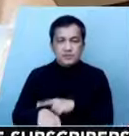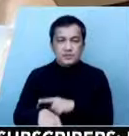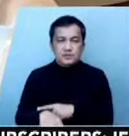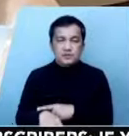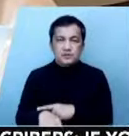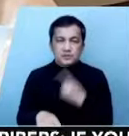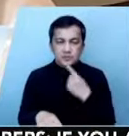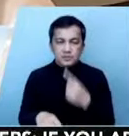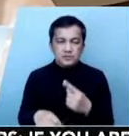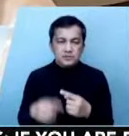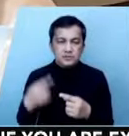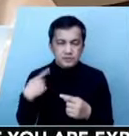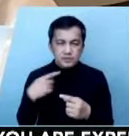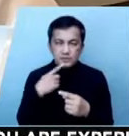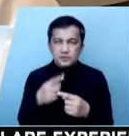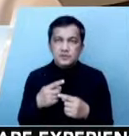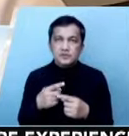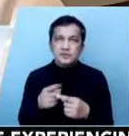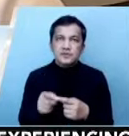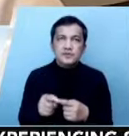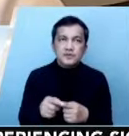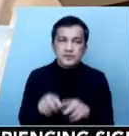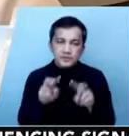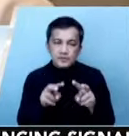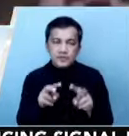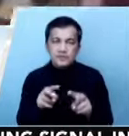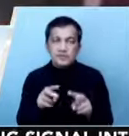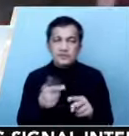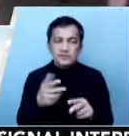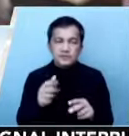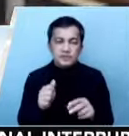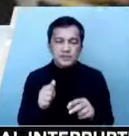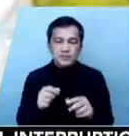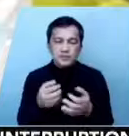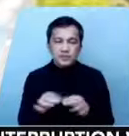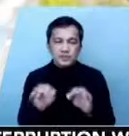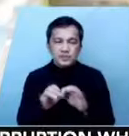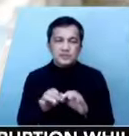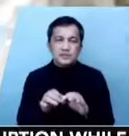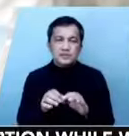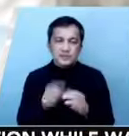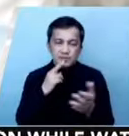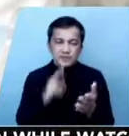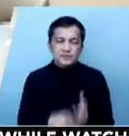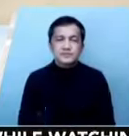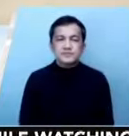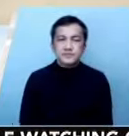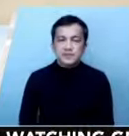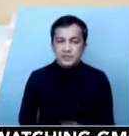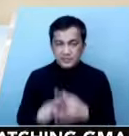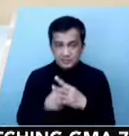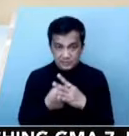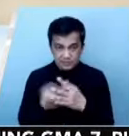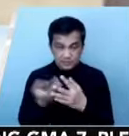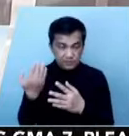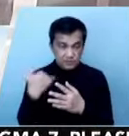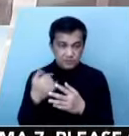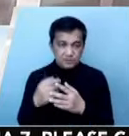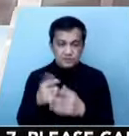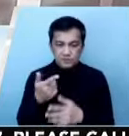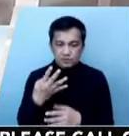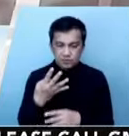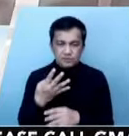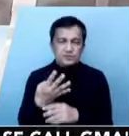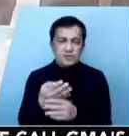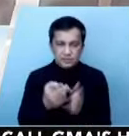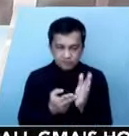magkakaroon na ng major shift sa GMA. Kailangan ma-record ko to. Mula noon, ang 24 oras naging tapat na